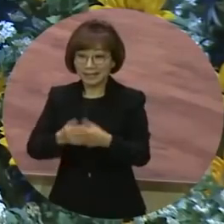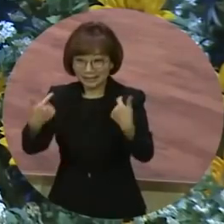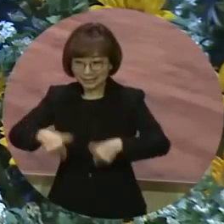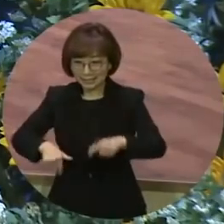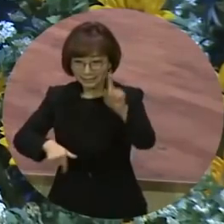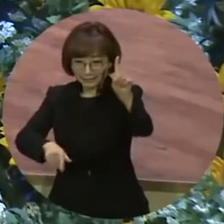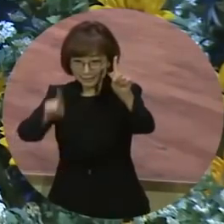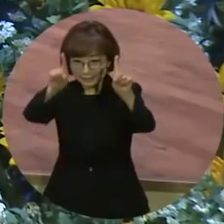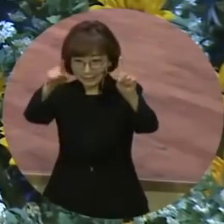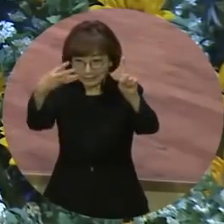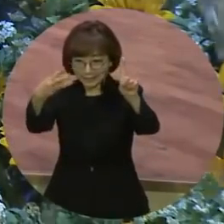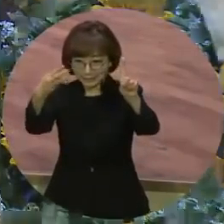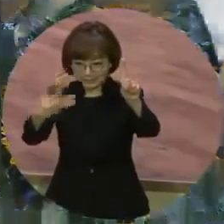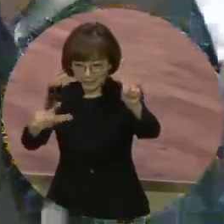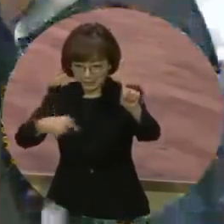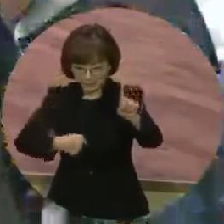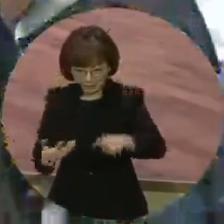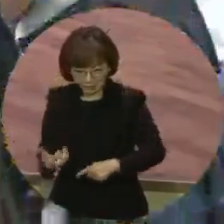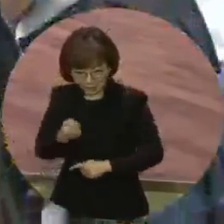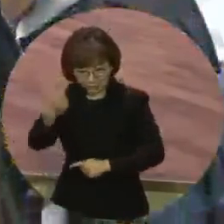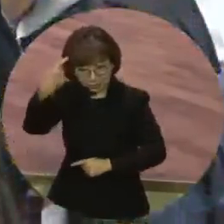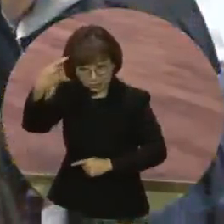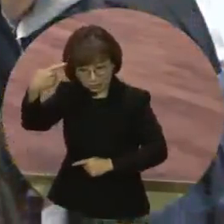여러분이 확인하시기를 바랍니다.